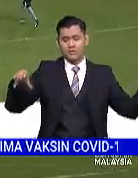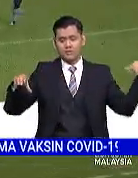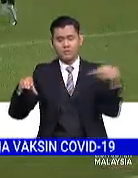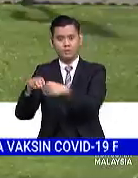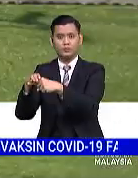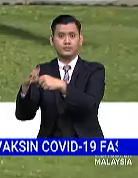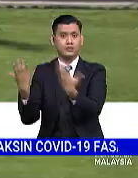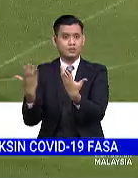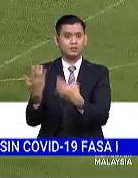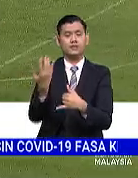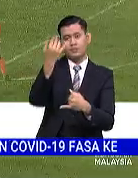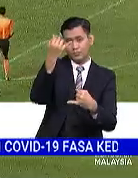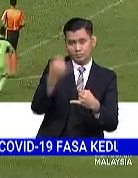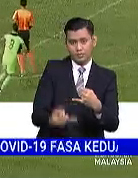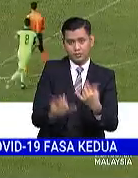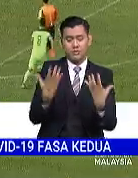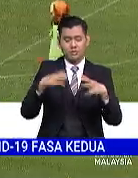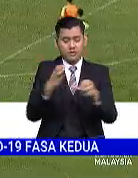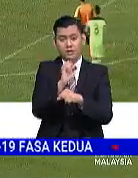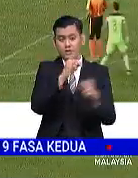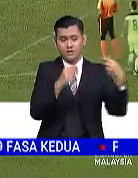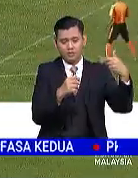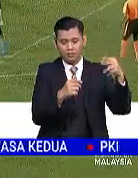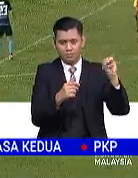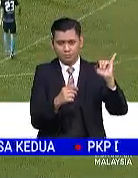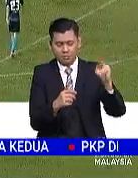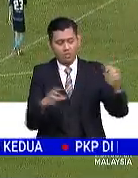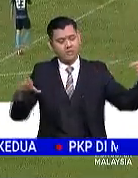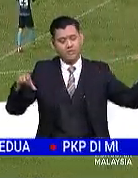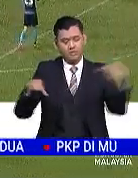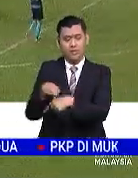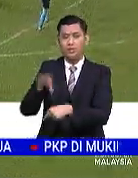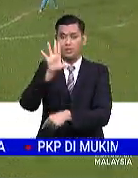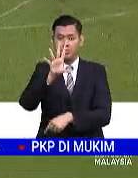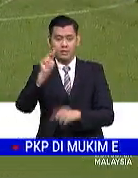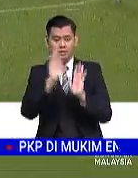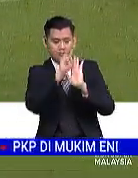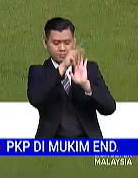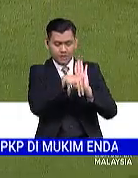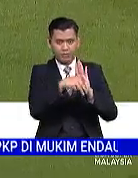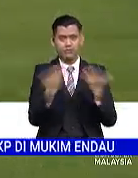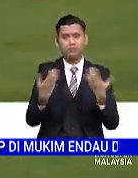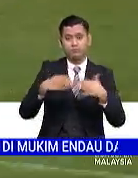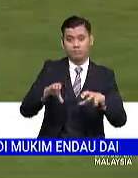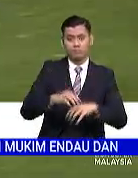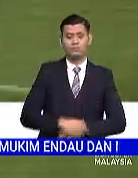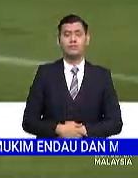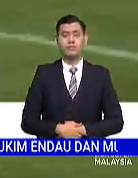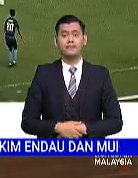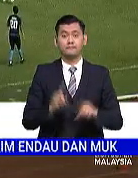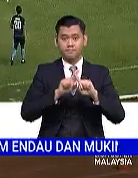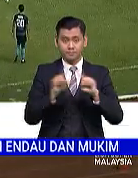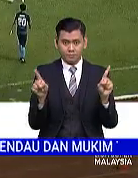Hassan kembali di hadapan melusi jaringan Ahmad Syamin Yahya pada minit ke-58. Namun Ifan Dayuk sekali lagi